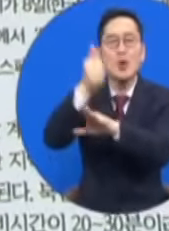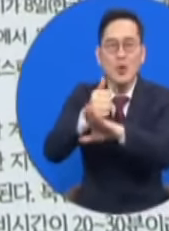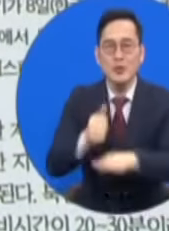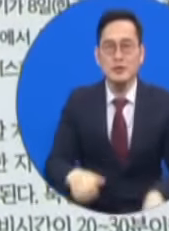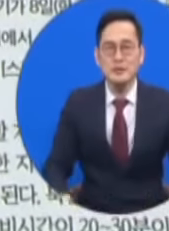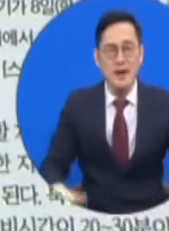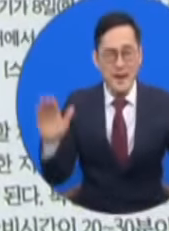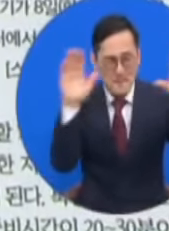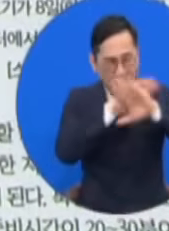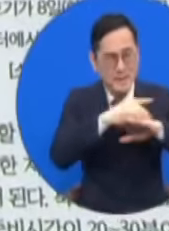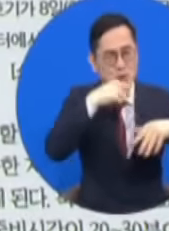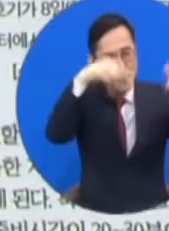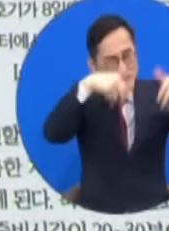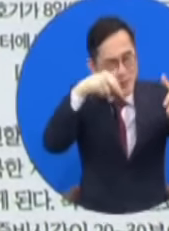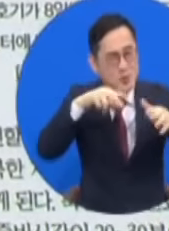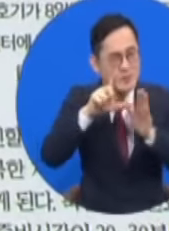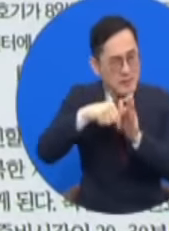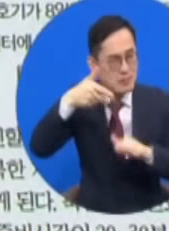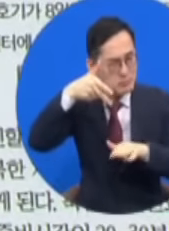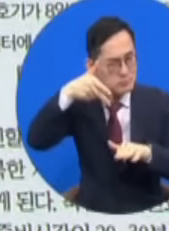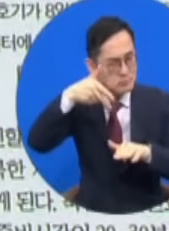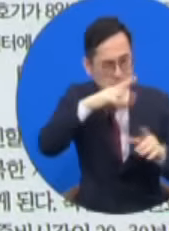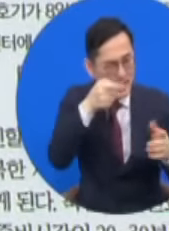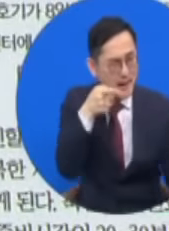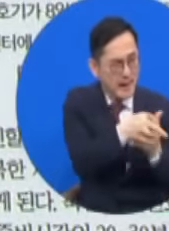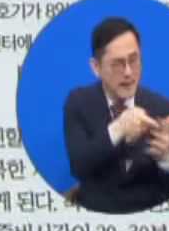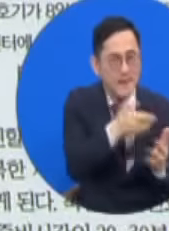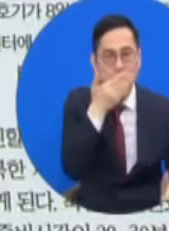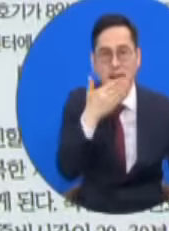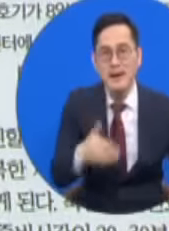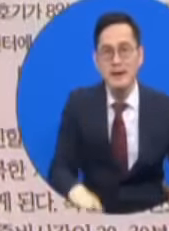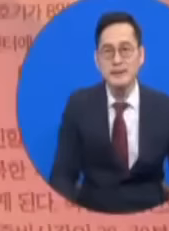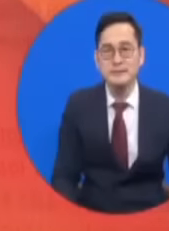영상 촬영이 가능하다는 차이점이 있습니다.